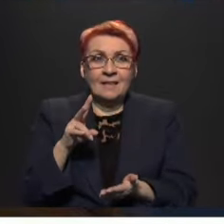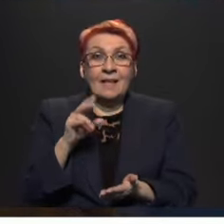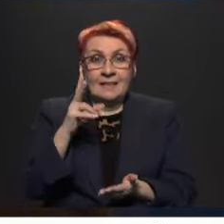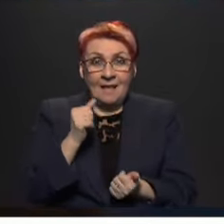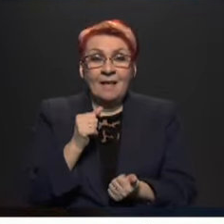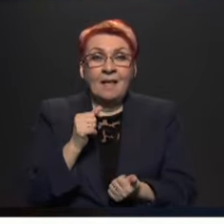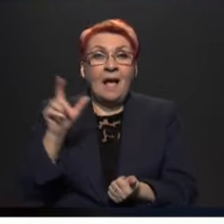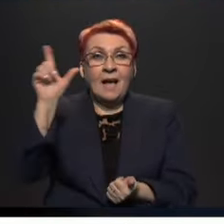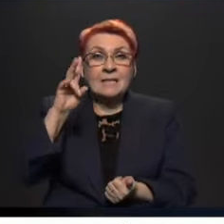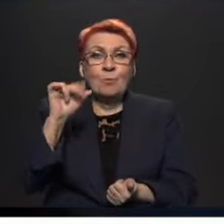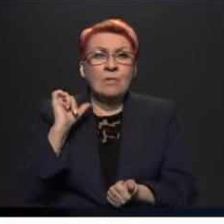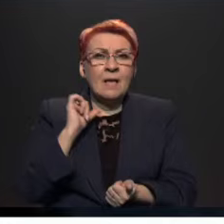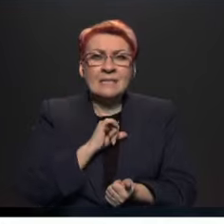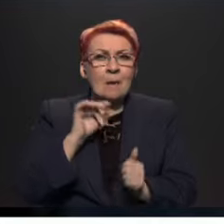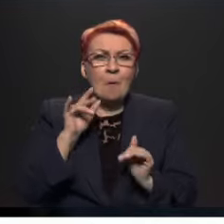Господь, на самом деле,